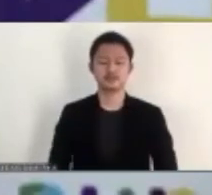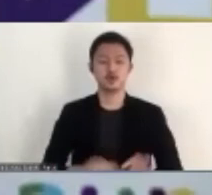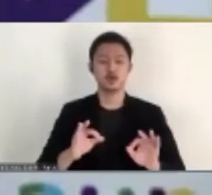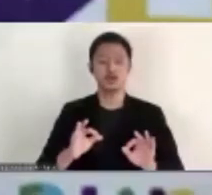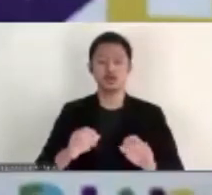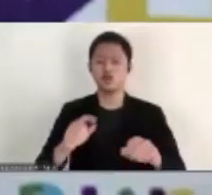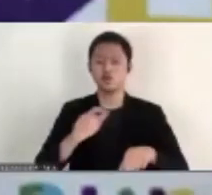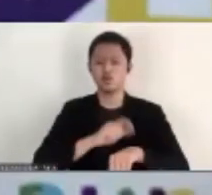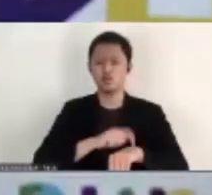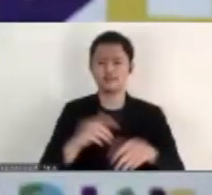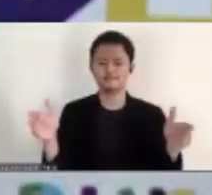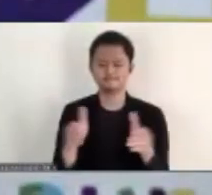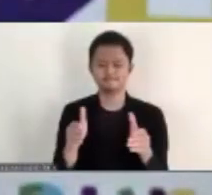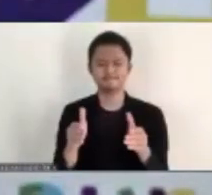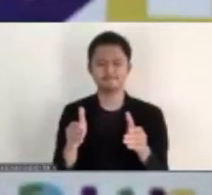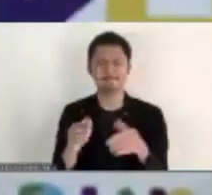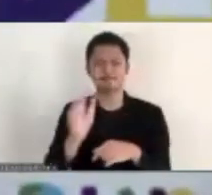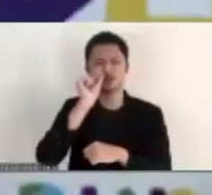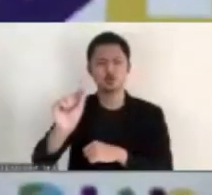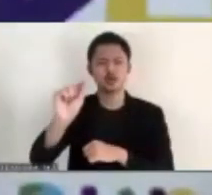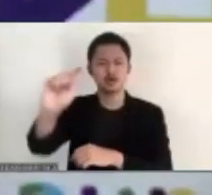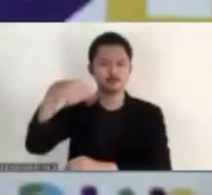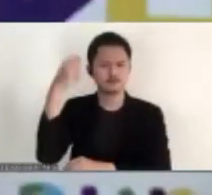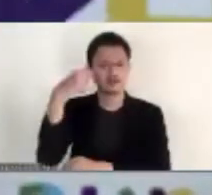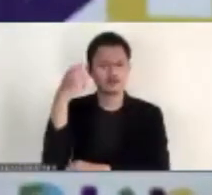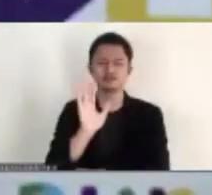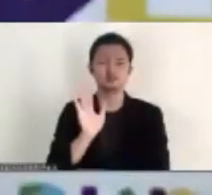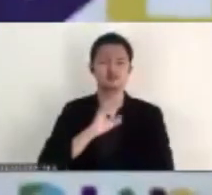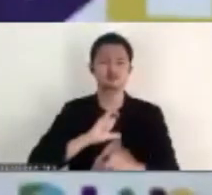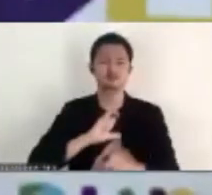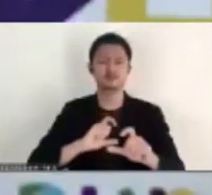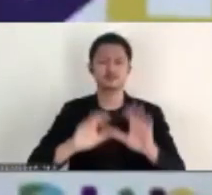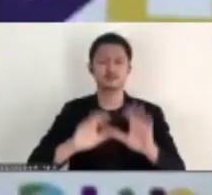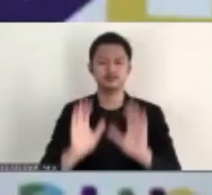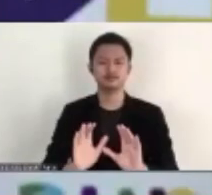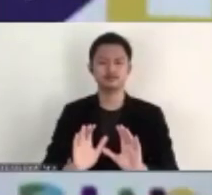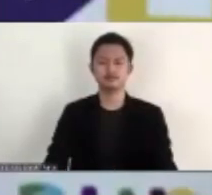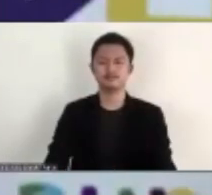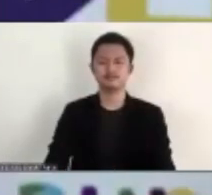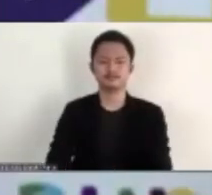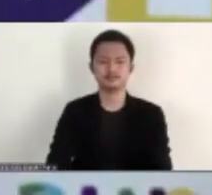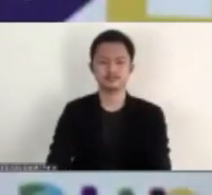karena waktunya singkat maka kita tidak akan mengundang dalam bentuk video tetapi dalam bentuk chat saja